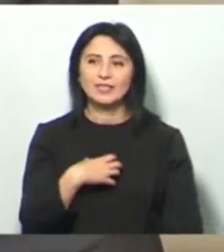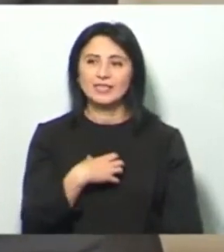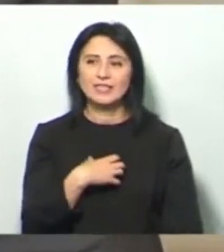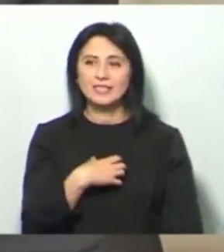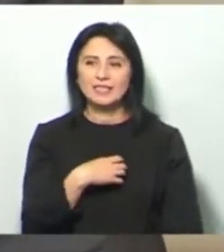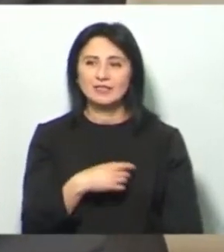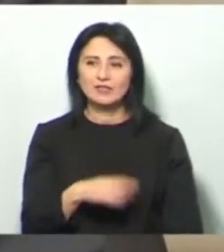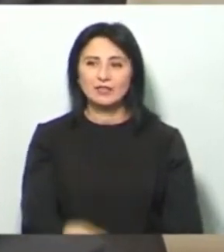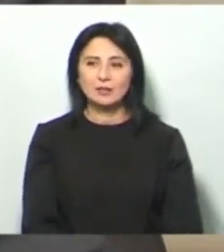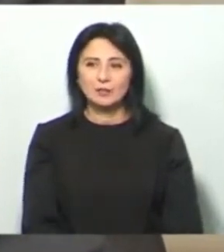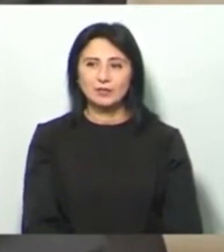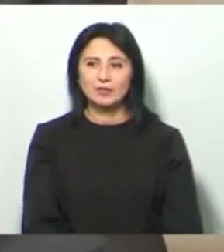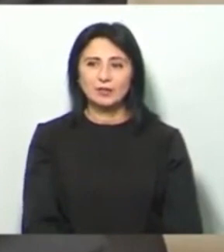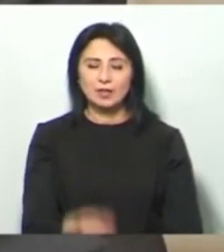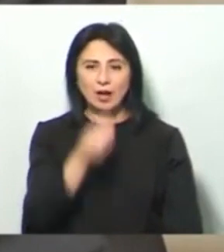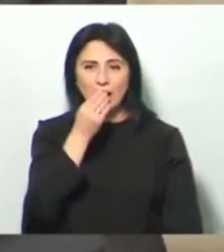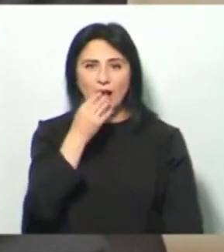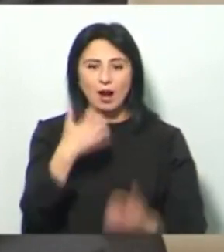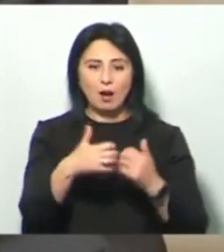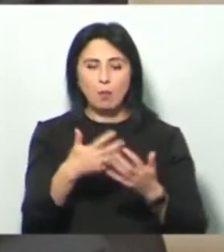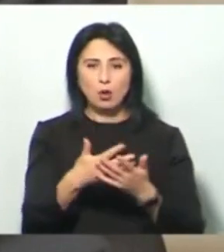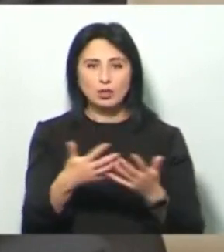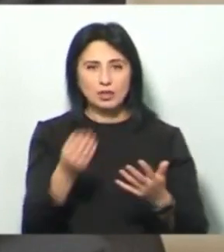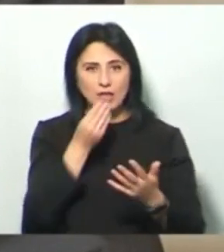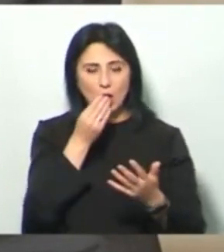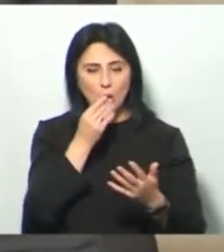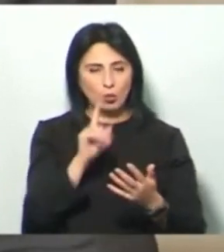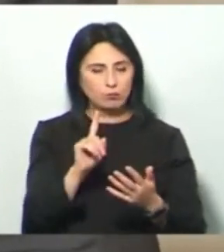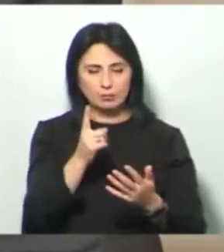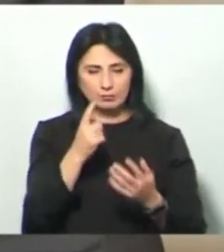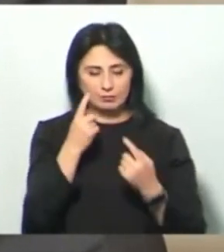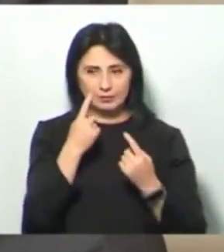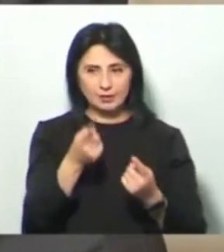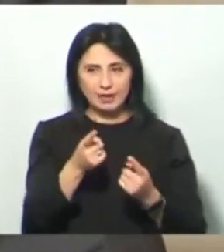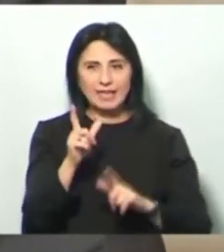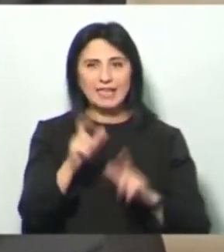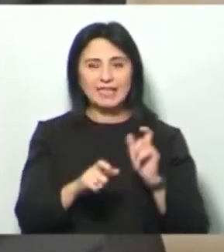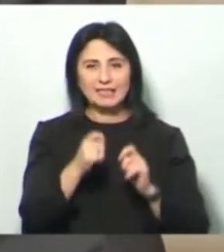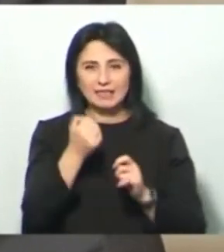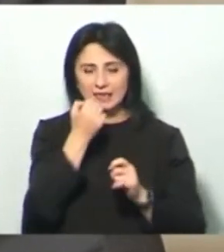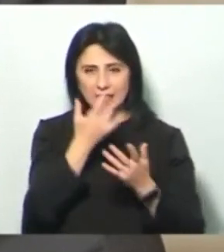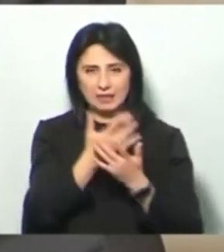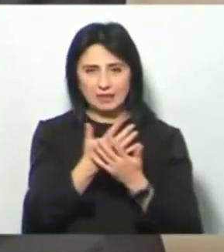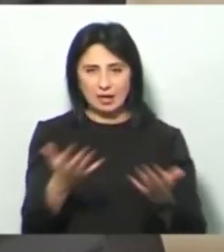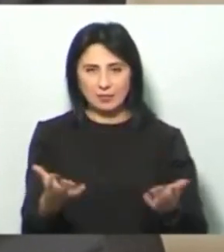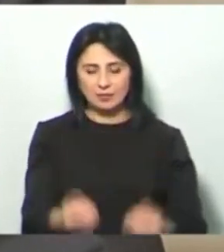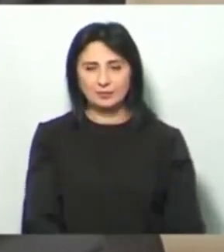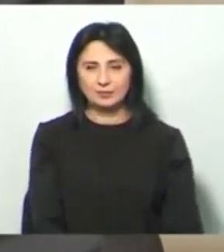ძირითადად ვიკვებობოდი ბოსნეულით და ძის ნაწარმით.